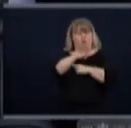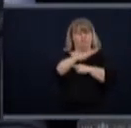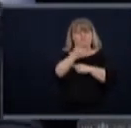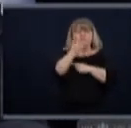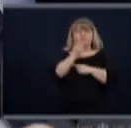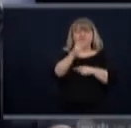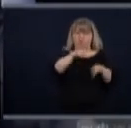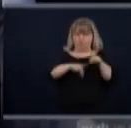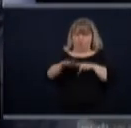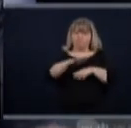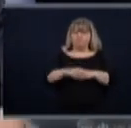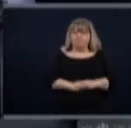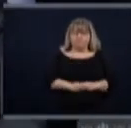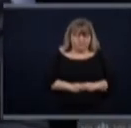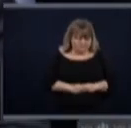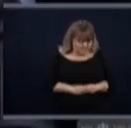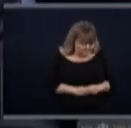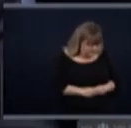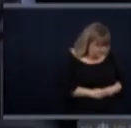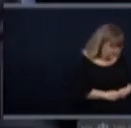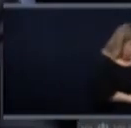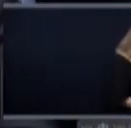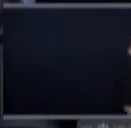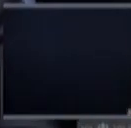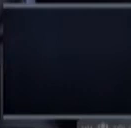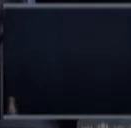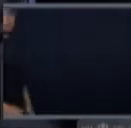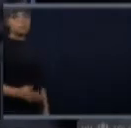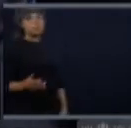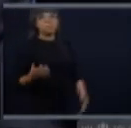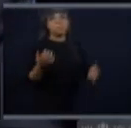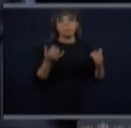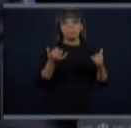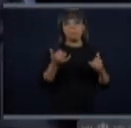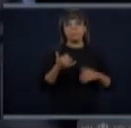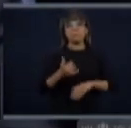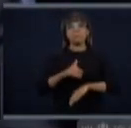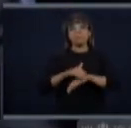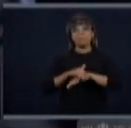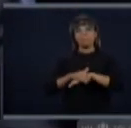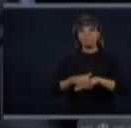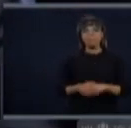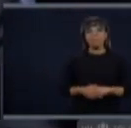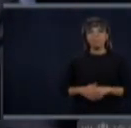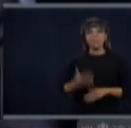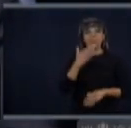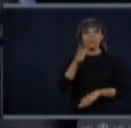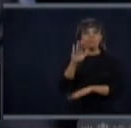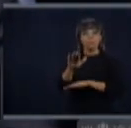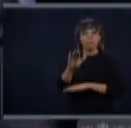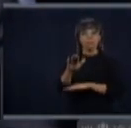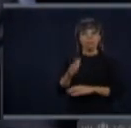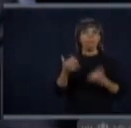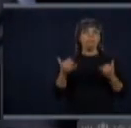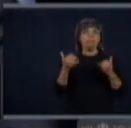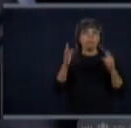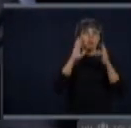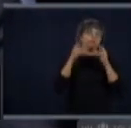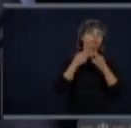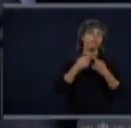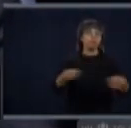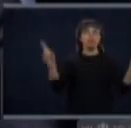tout le monde. Merci. Maintenant, en anglais. Yes, good afternoon. Bonjour. Aujourd'hui, nous